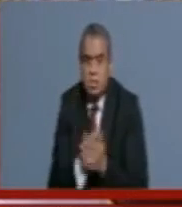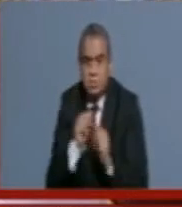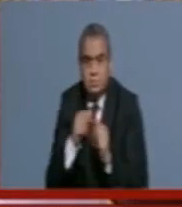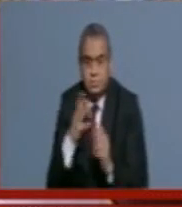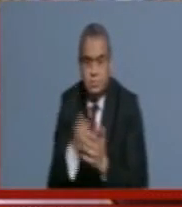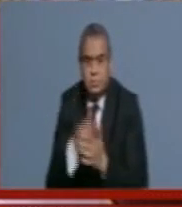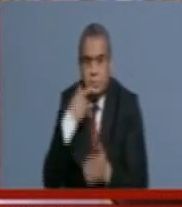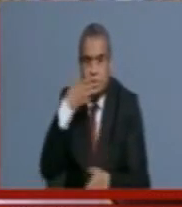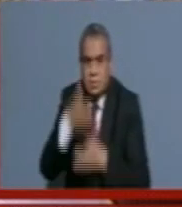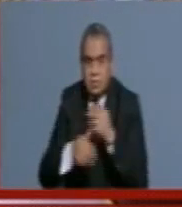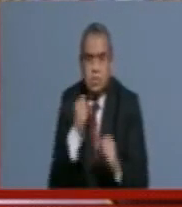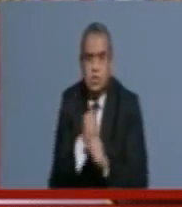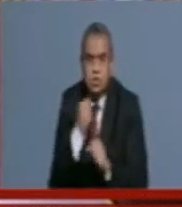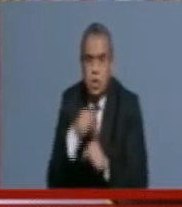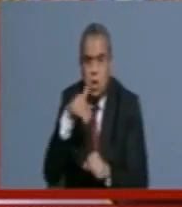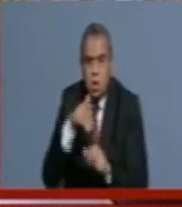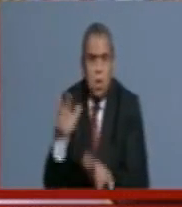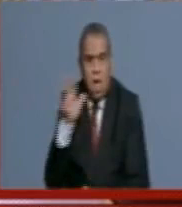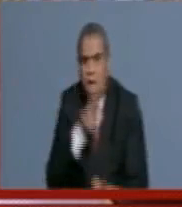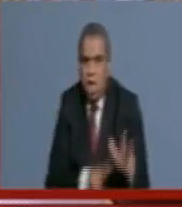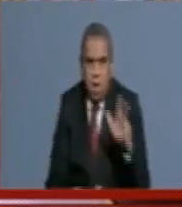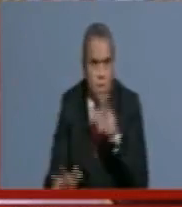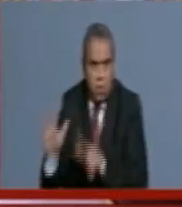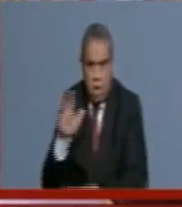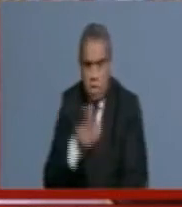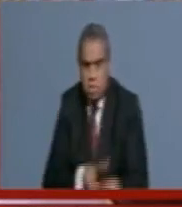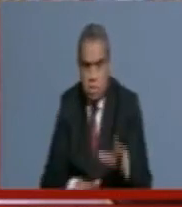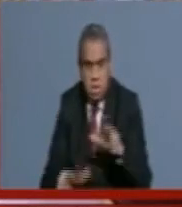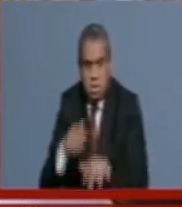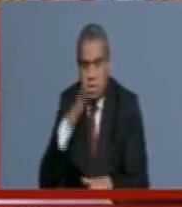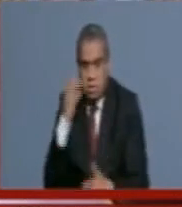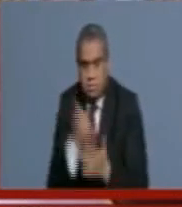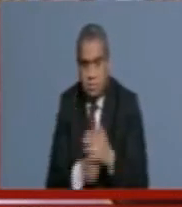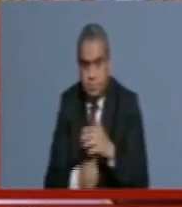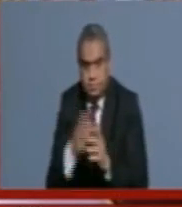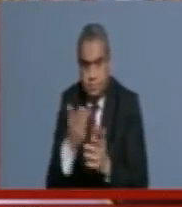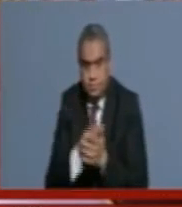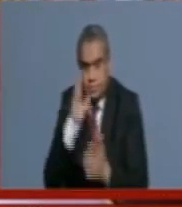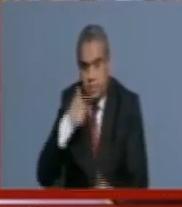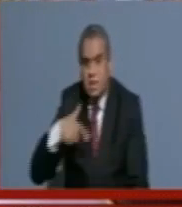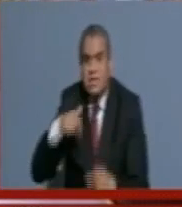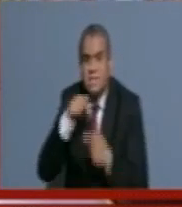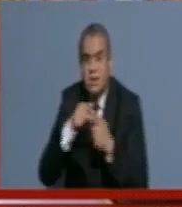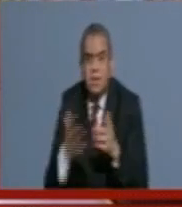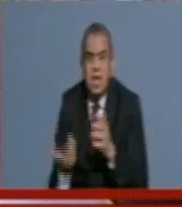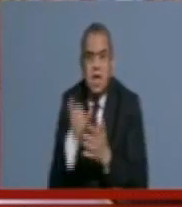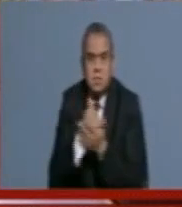في العمل، وفي الاغلب العام بنسبه التشكيك اكتر من 60%. طب انا